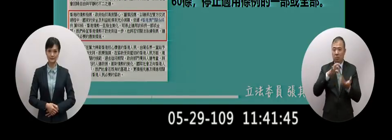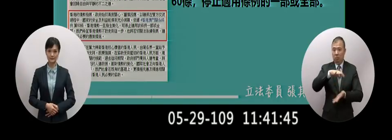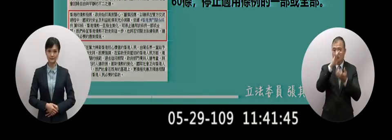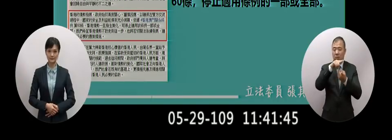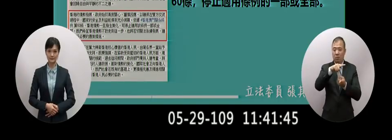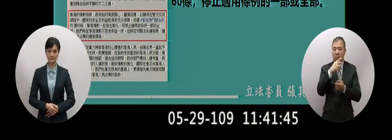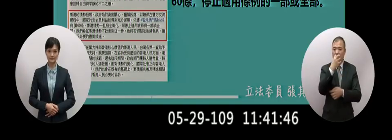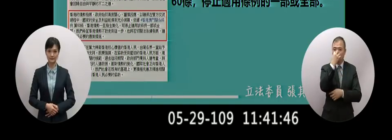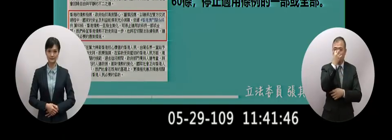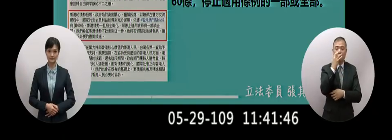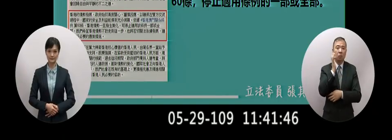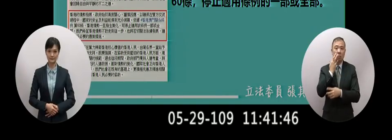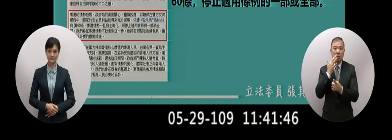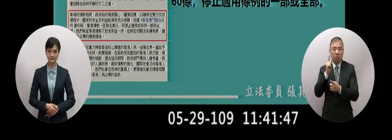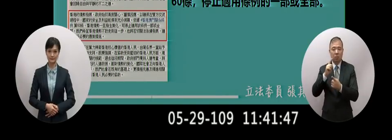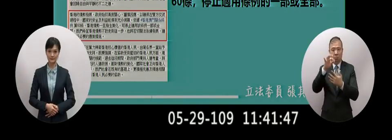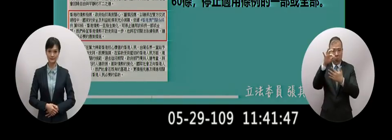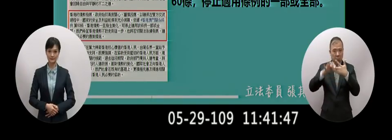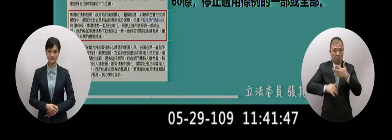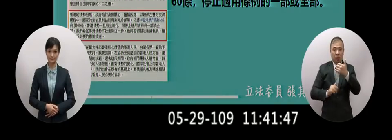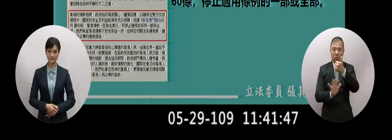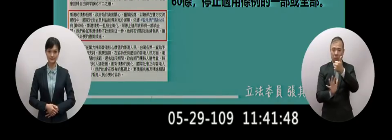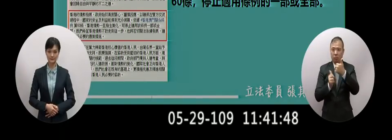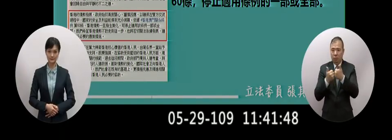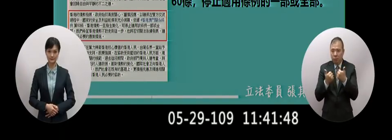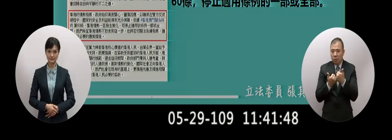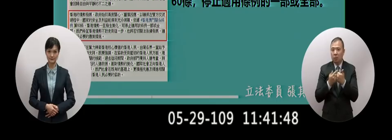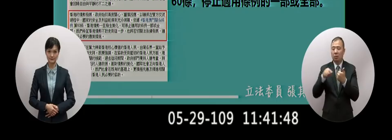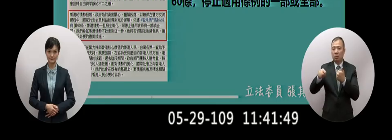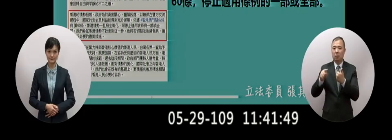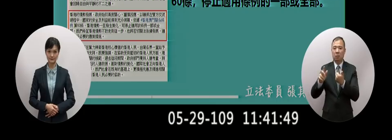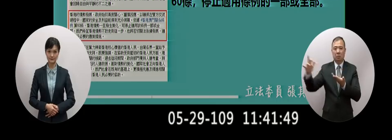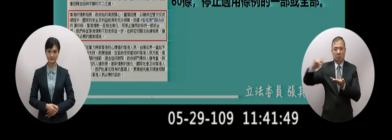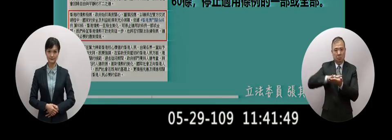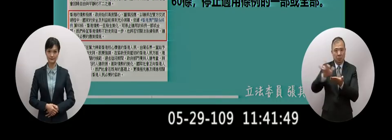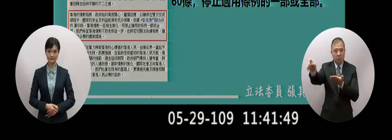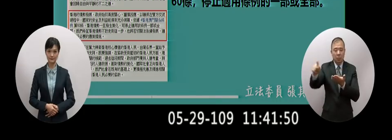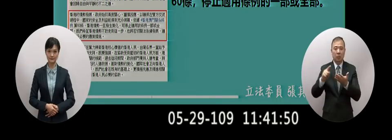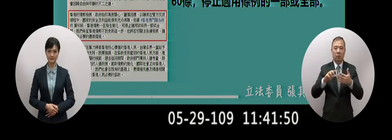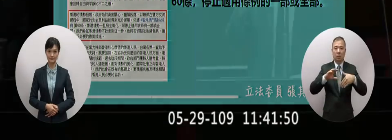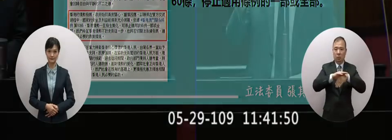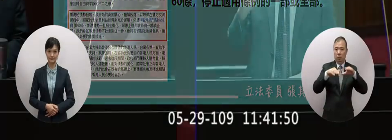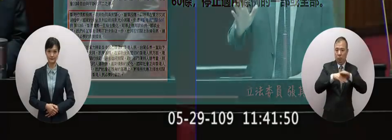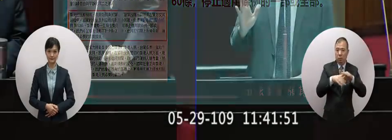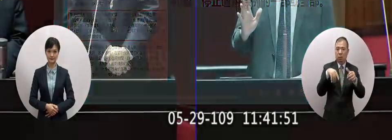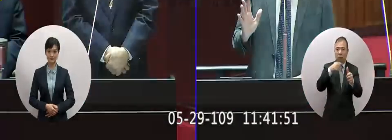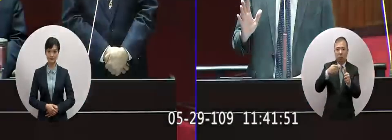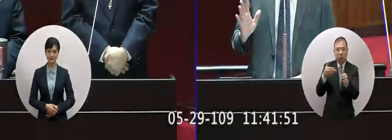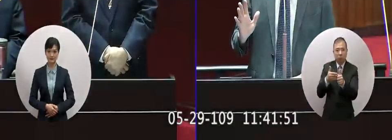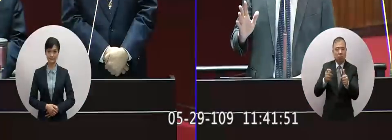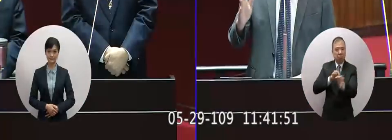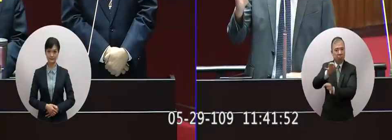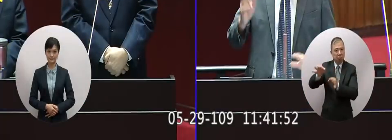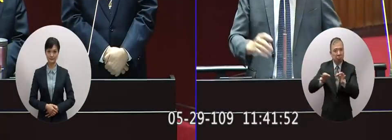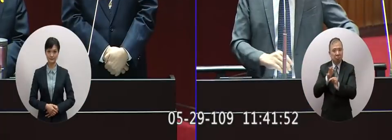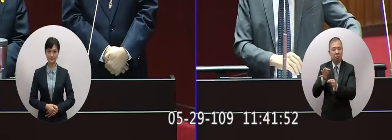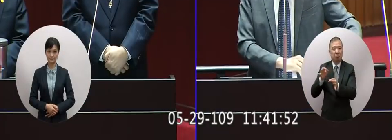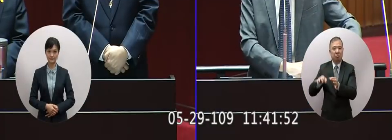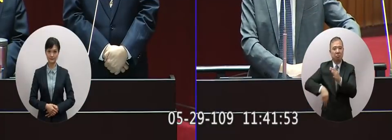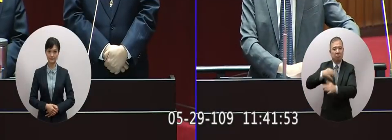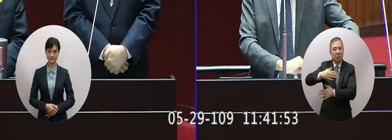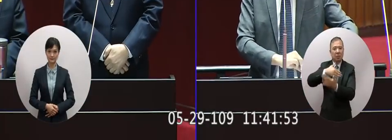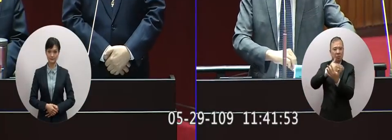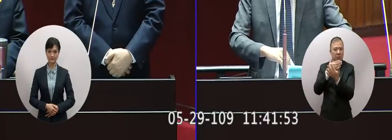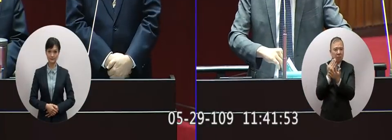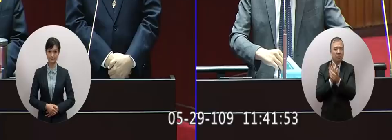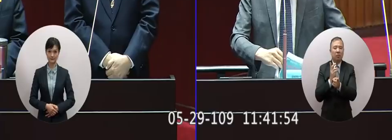人民条例那种，它涉及的也有入出境、文教、交通运输、经贸等等。好，我们最后只是一个呼吁，因为时间快